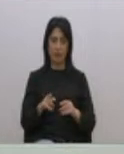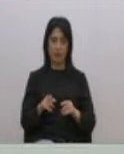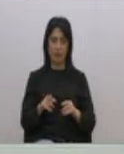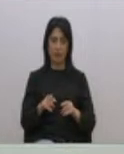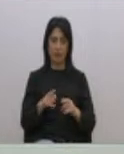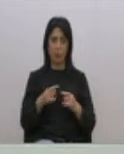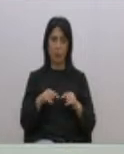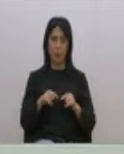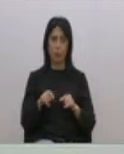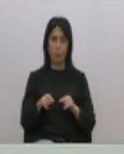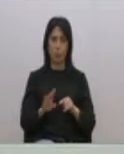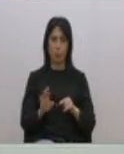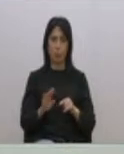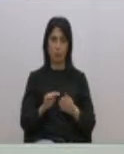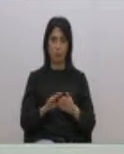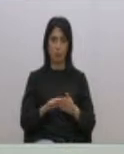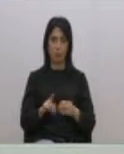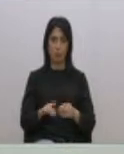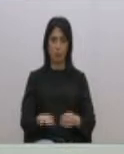obținem